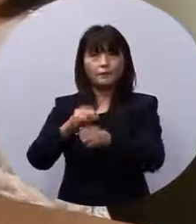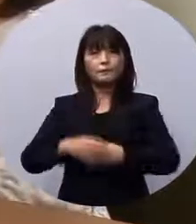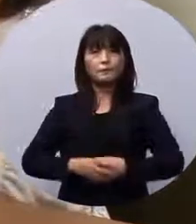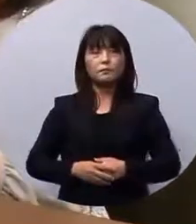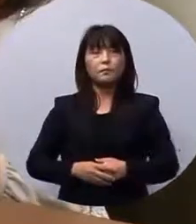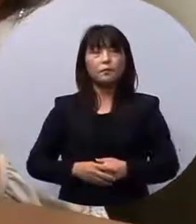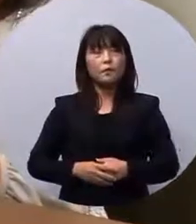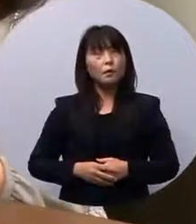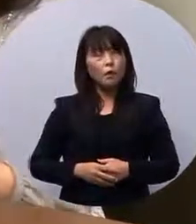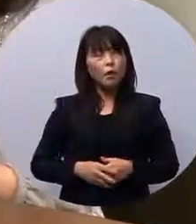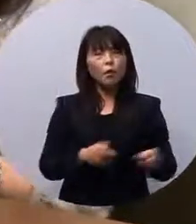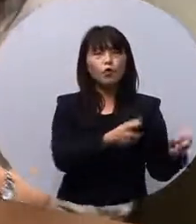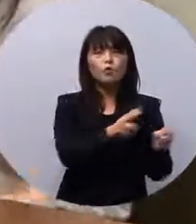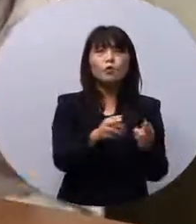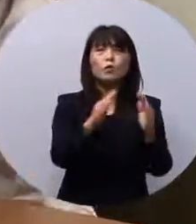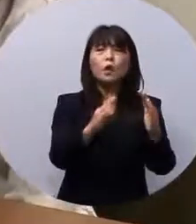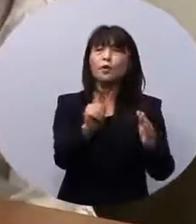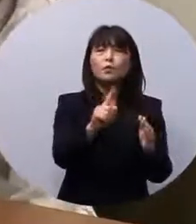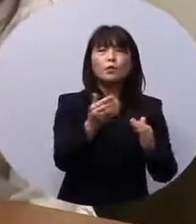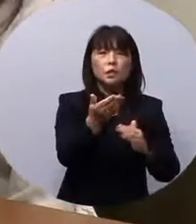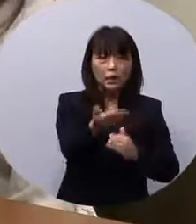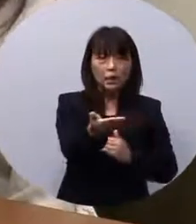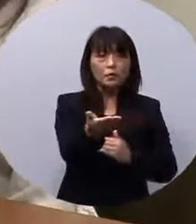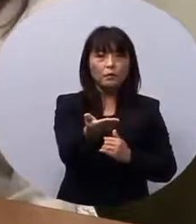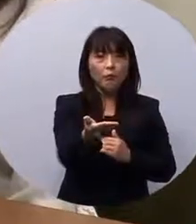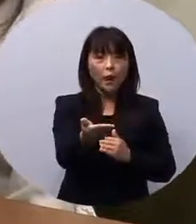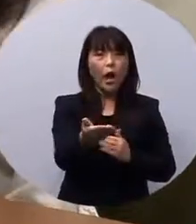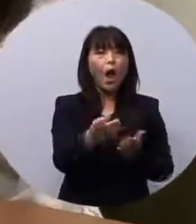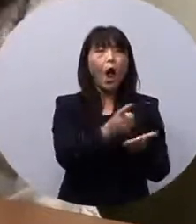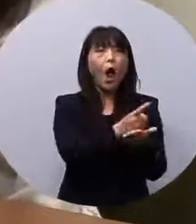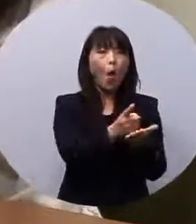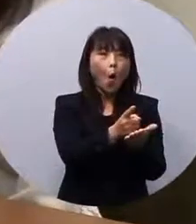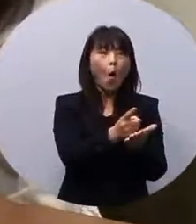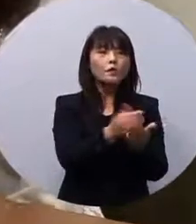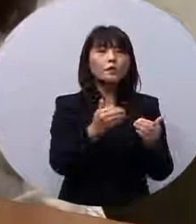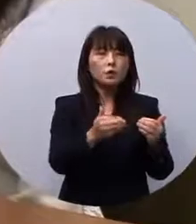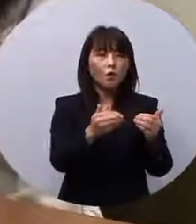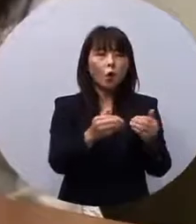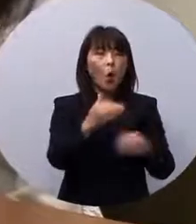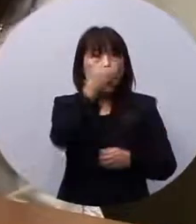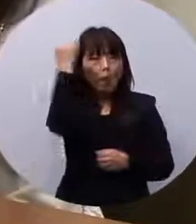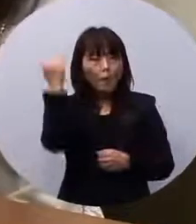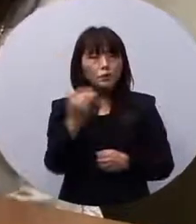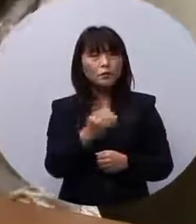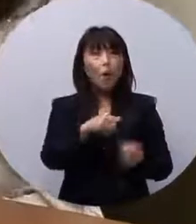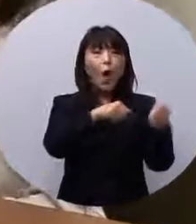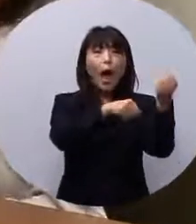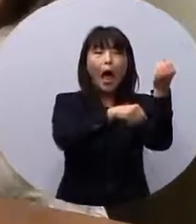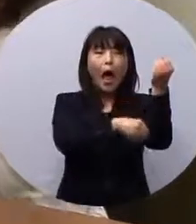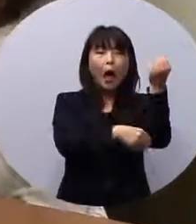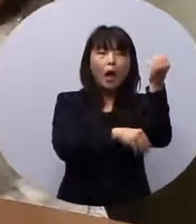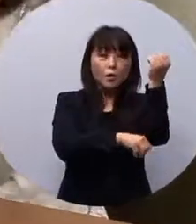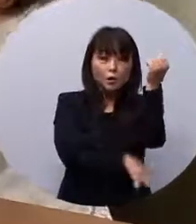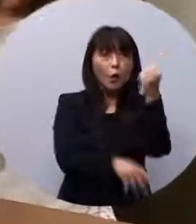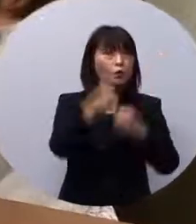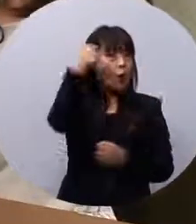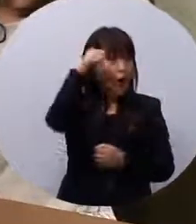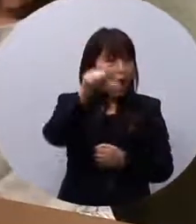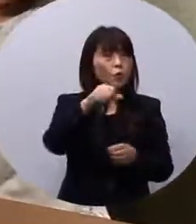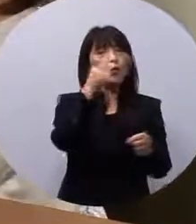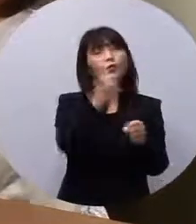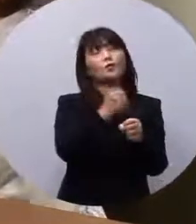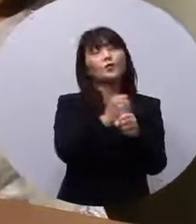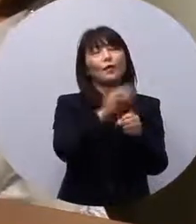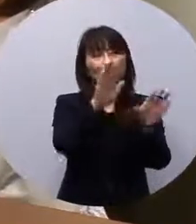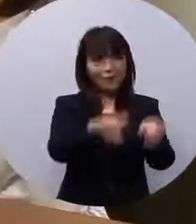れ、準備会では何をしていたんでしたっけ。 推進方針、方法、コンセプトの素案を検討しています。 素案は、なるほど、 は